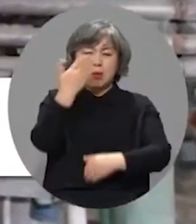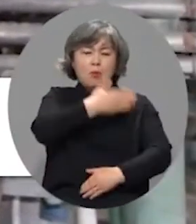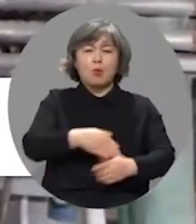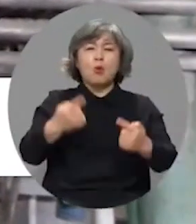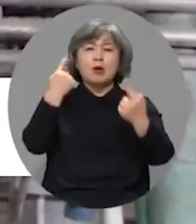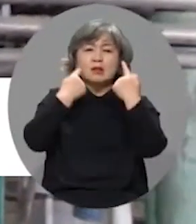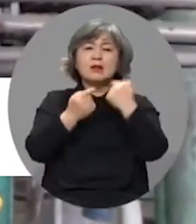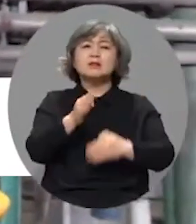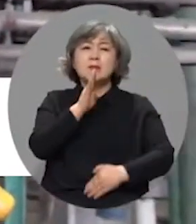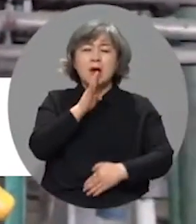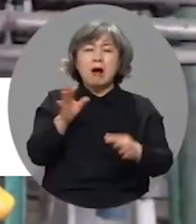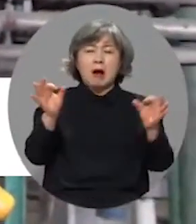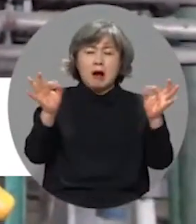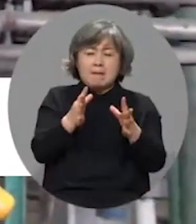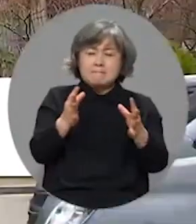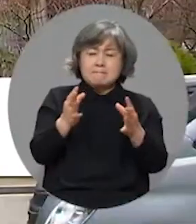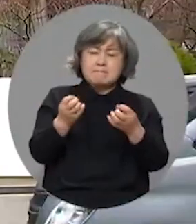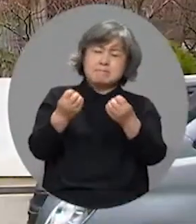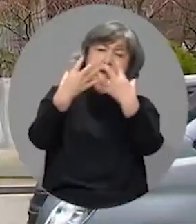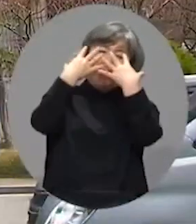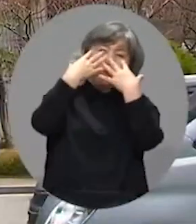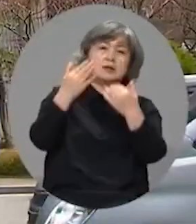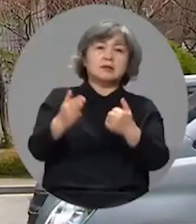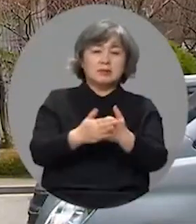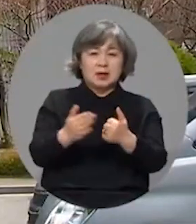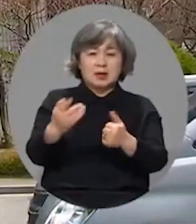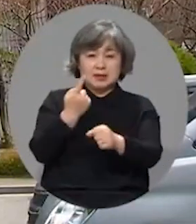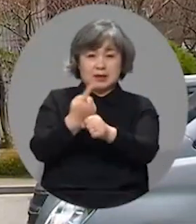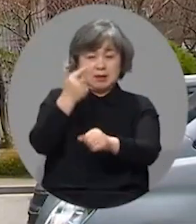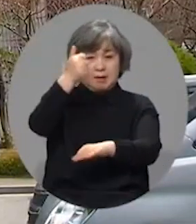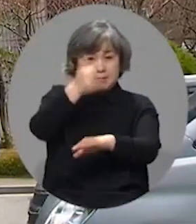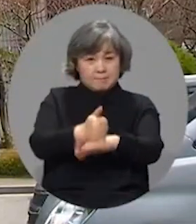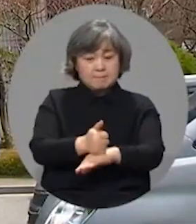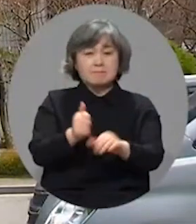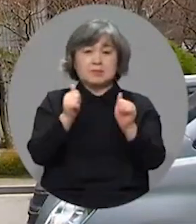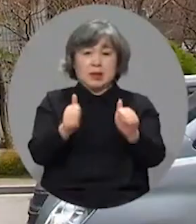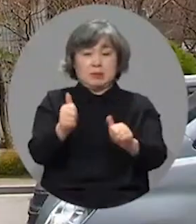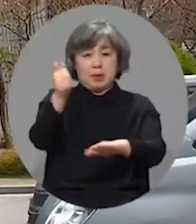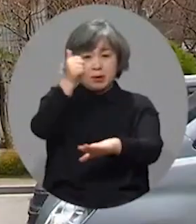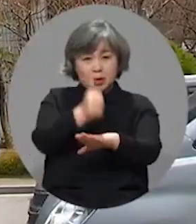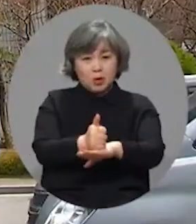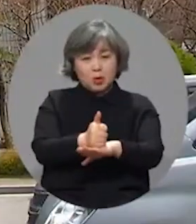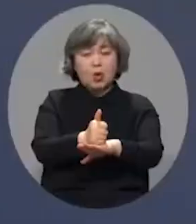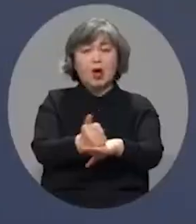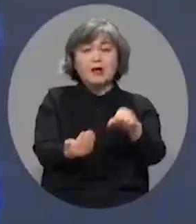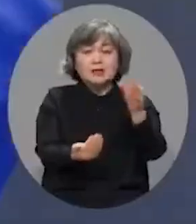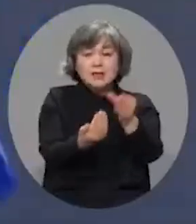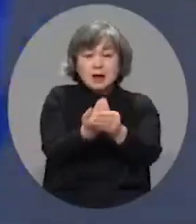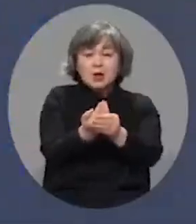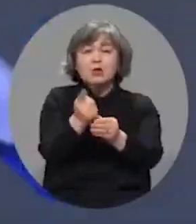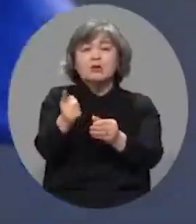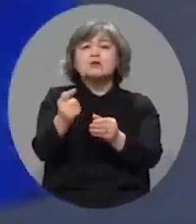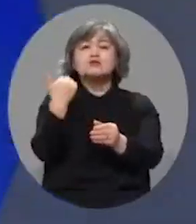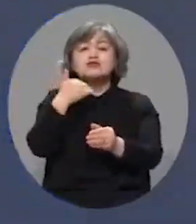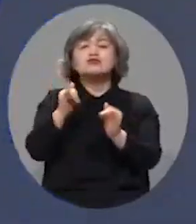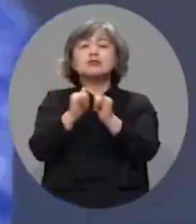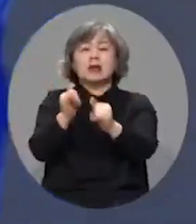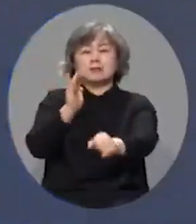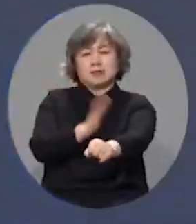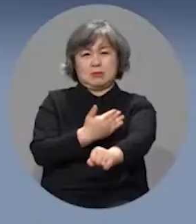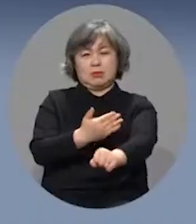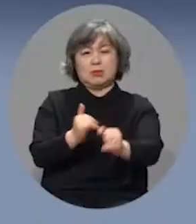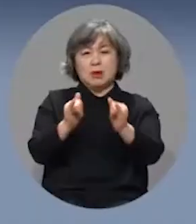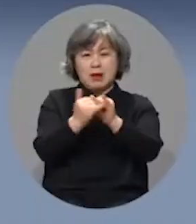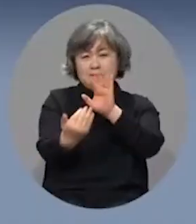했죠. 순간적인 이제 화재 때문에. 지난 연말 끝난 재판 결과 사고는 인재였습니다.